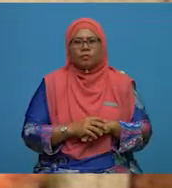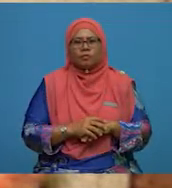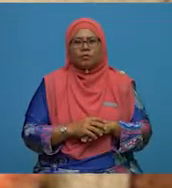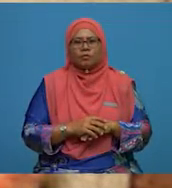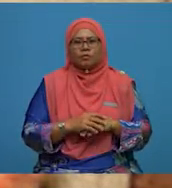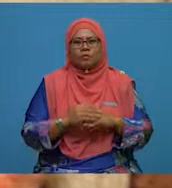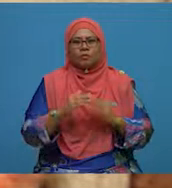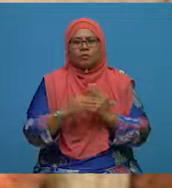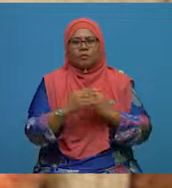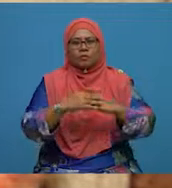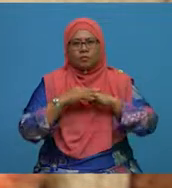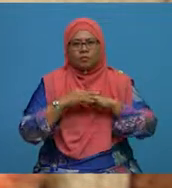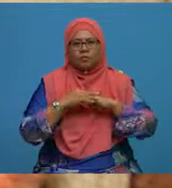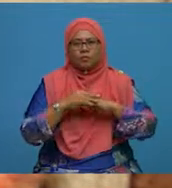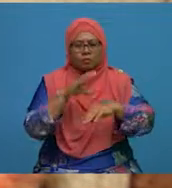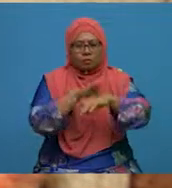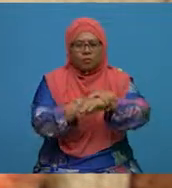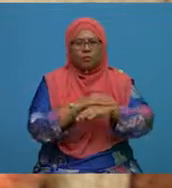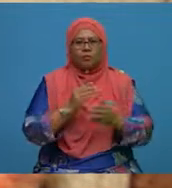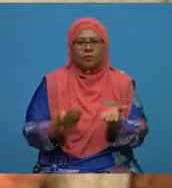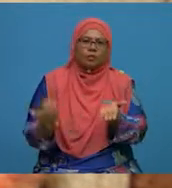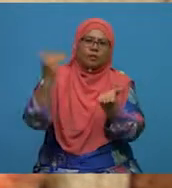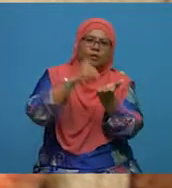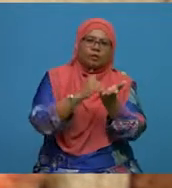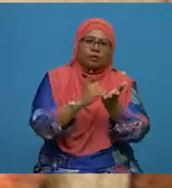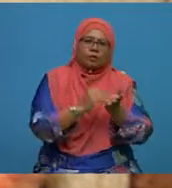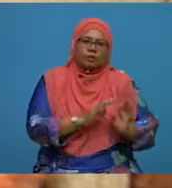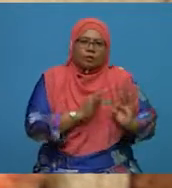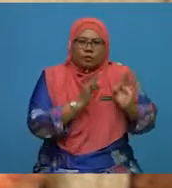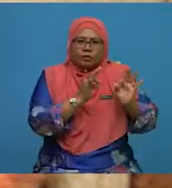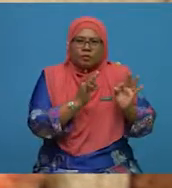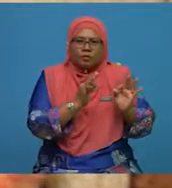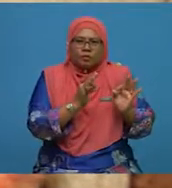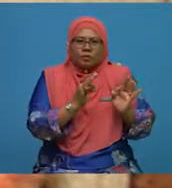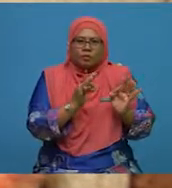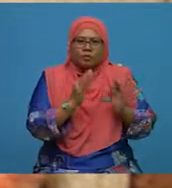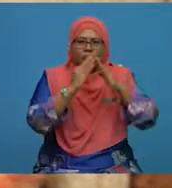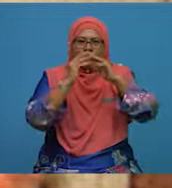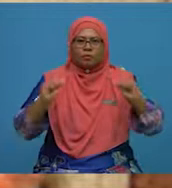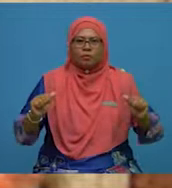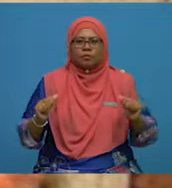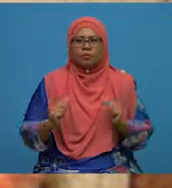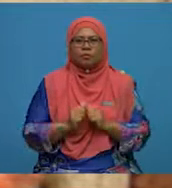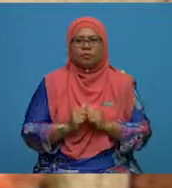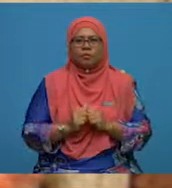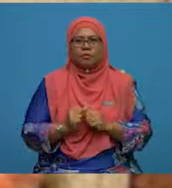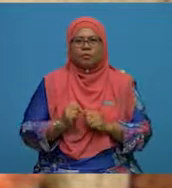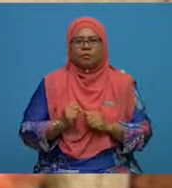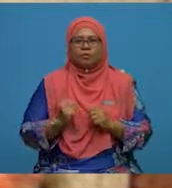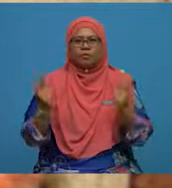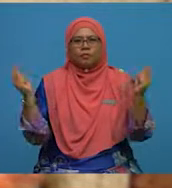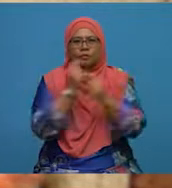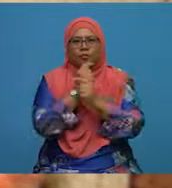penangkapan ini menambahkan lagi kebangkitan masyarakat Mesir secara revolusi